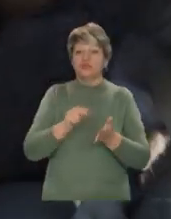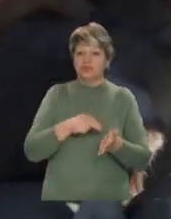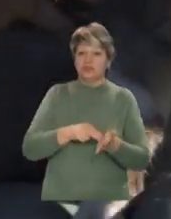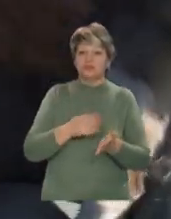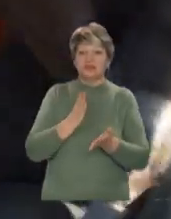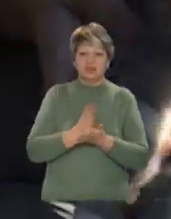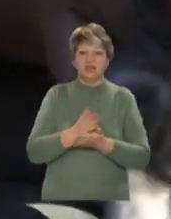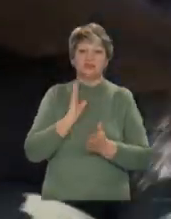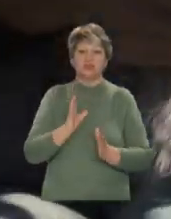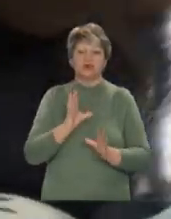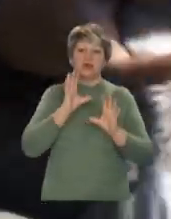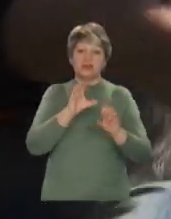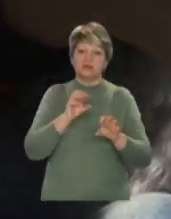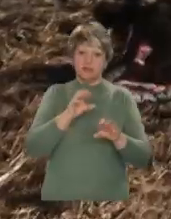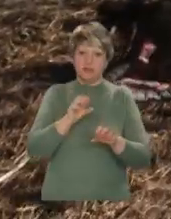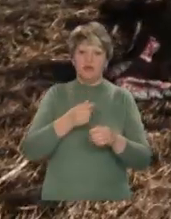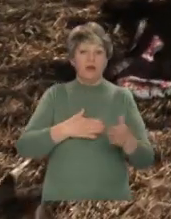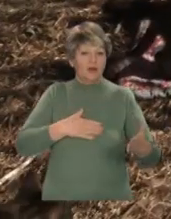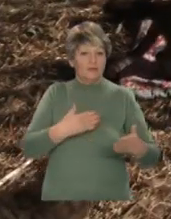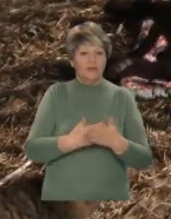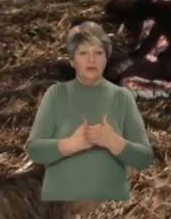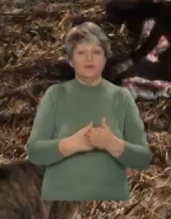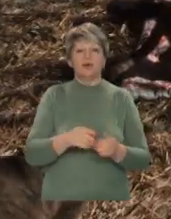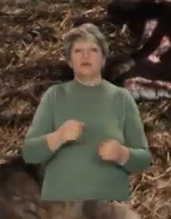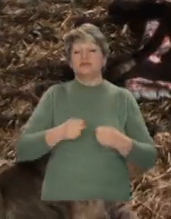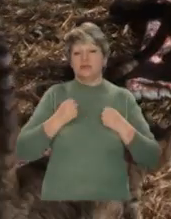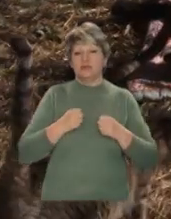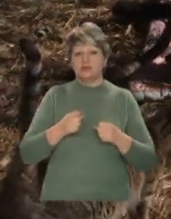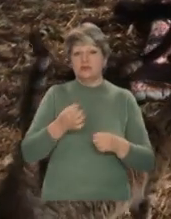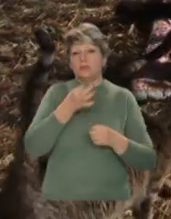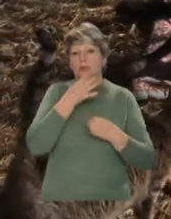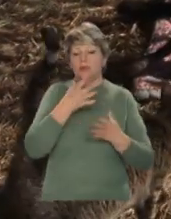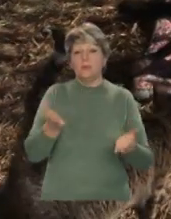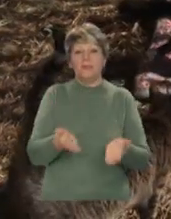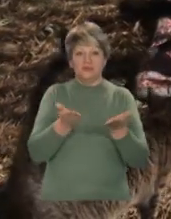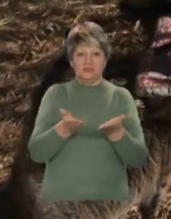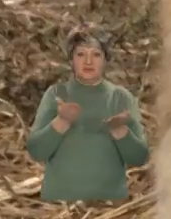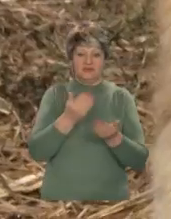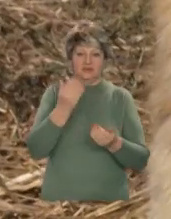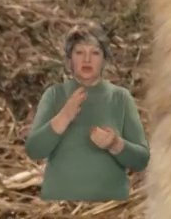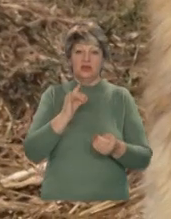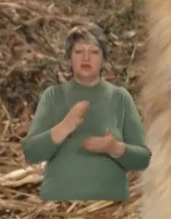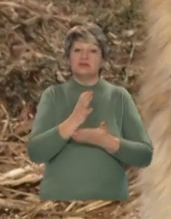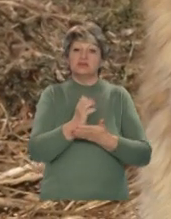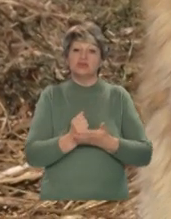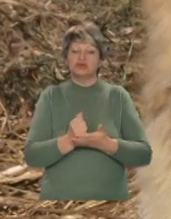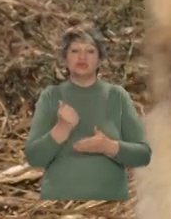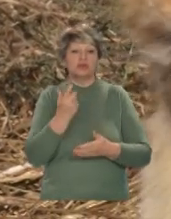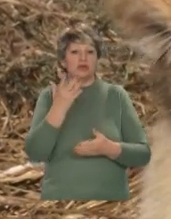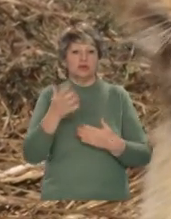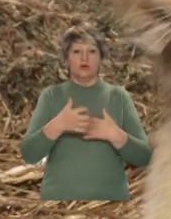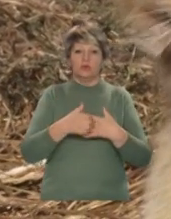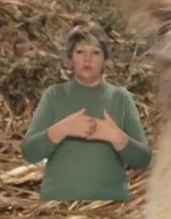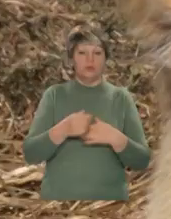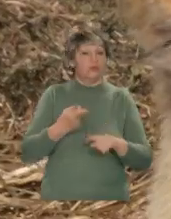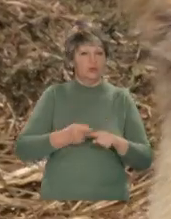комунальний притулок для собак. Волонтери-зоозахисники намагаються усіляко підтримувати Ірину з Андрієм. Адже утримувати таку кількість тварин щонайменше не